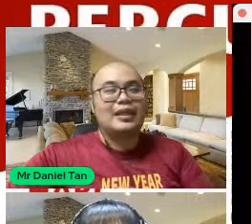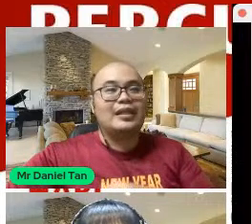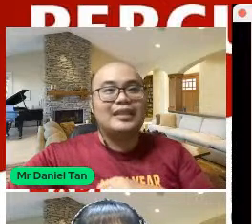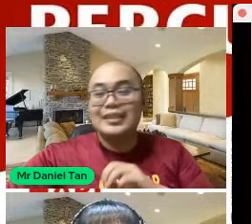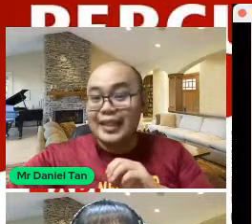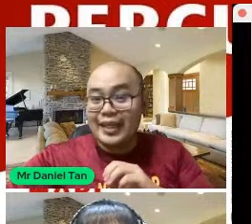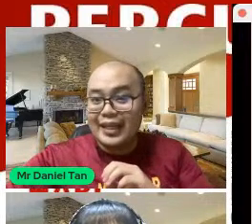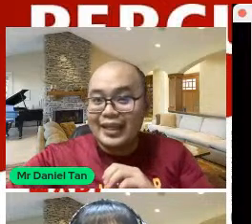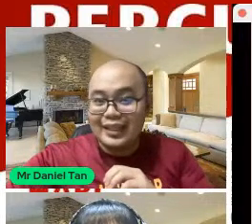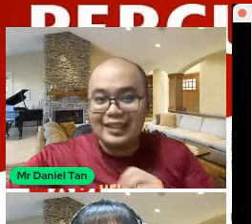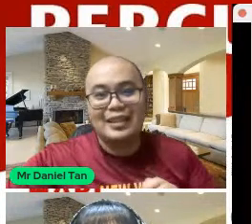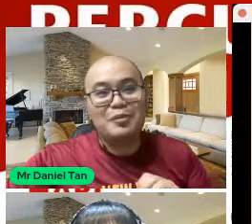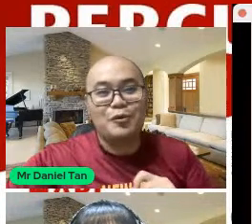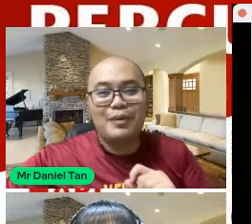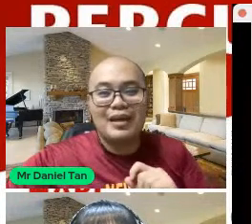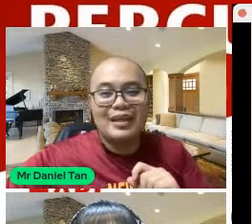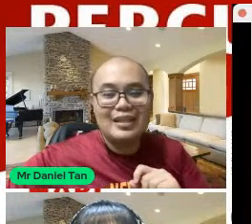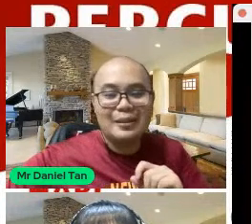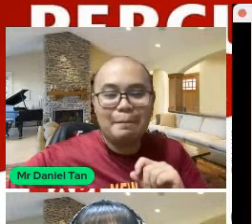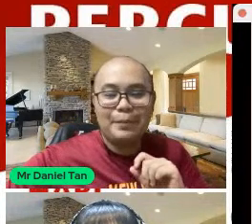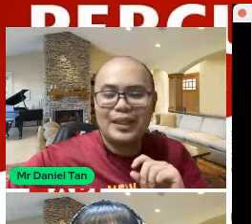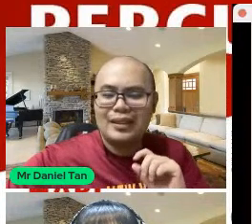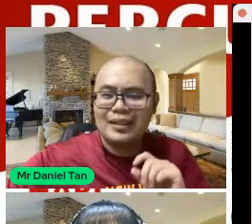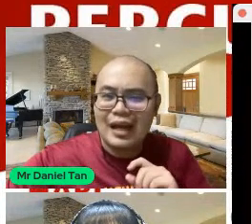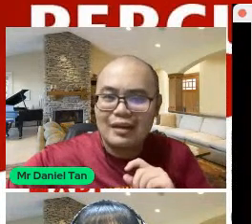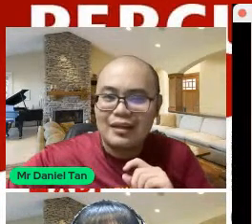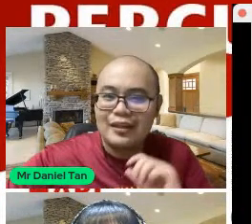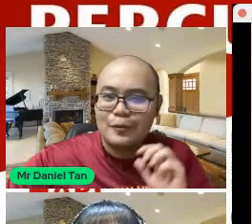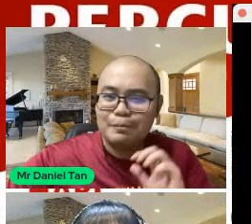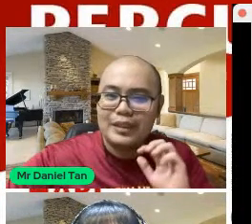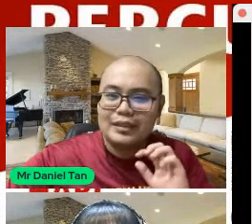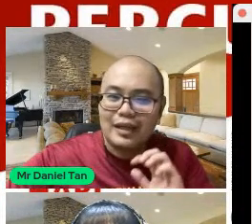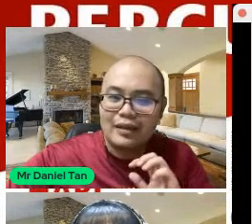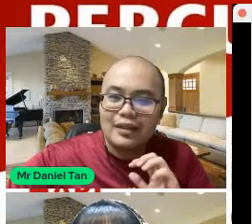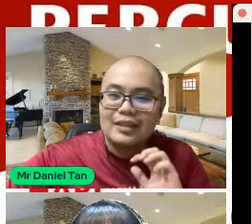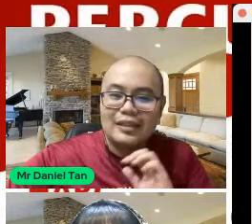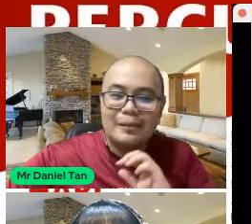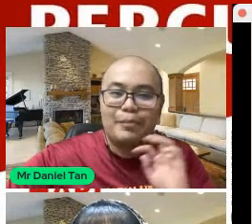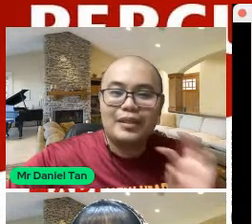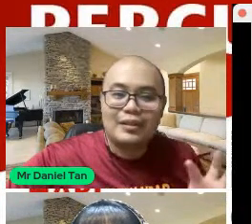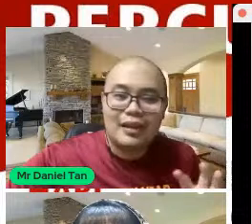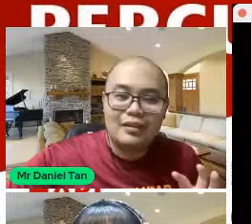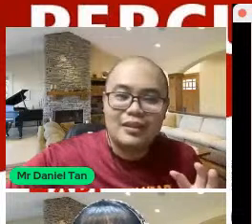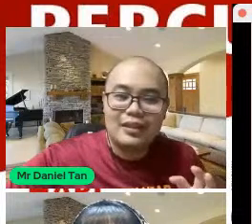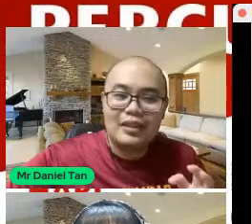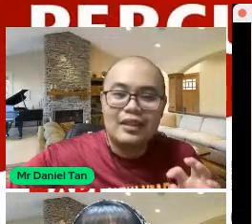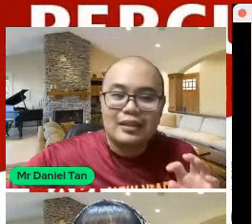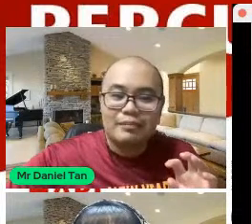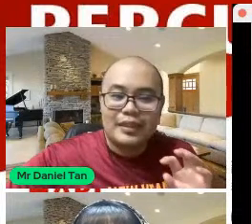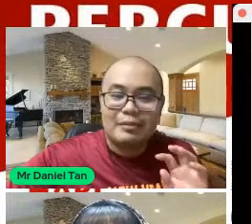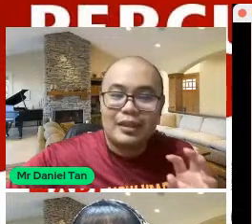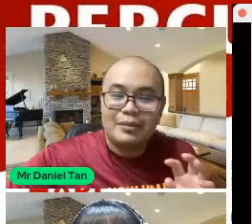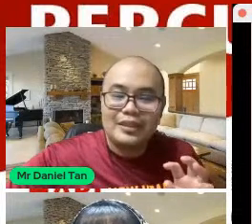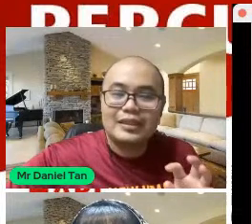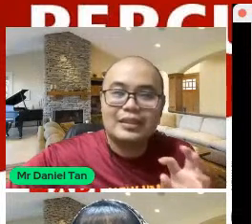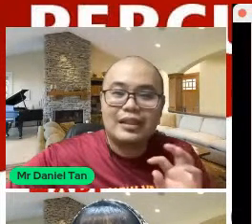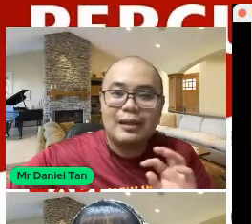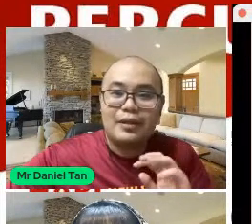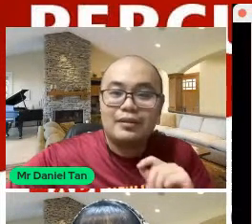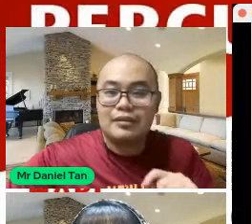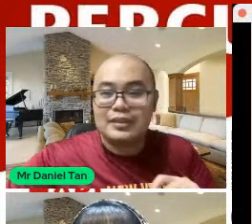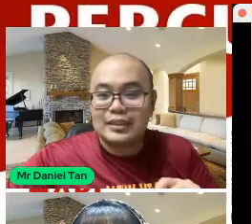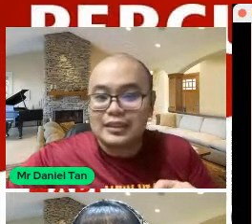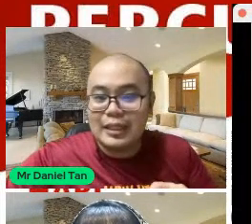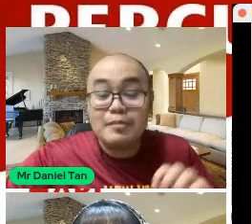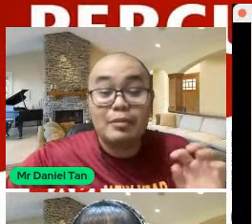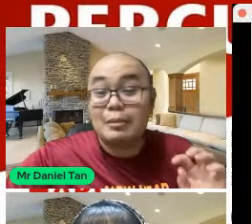disini Ajeng ini merupakan pintar hidup pintar jadi pintar nih pada malam ini saya